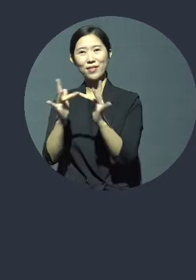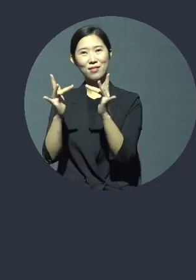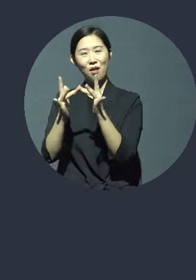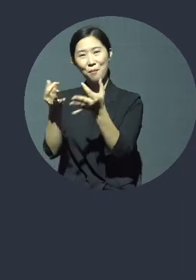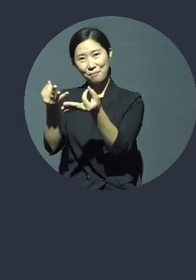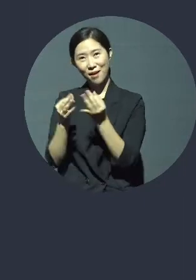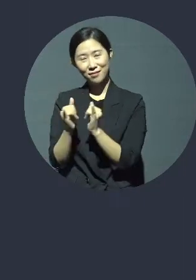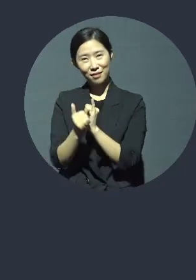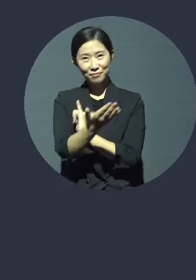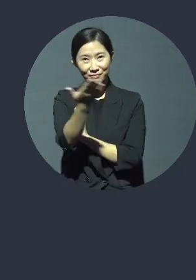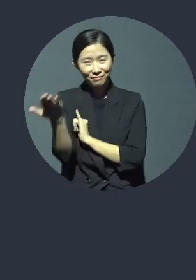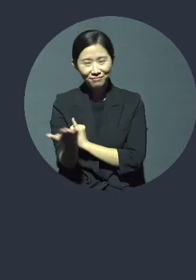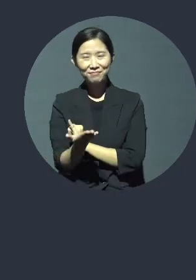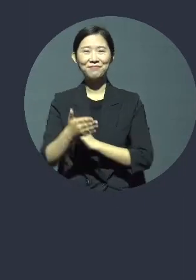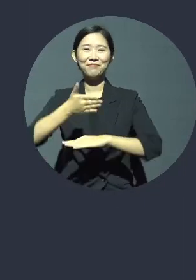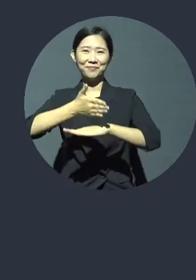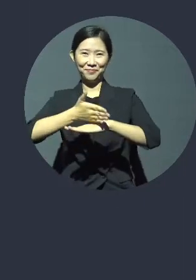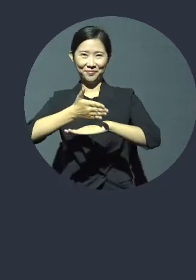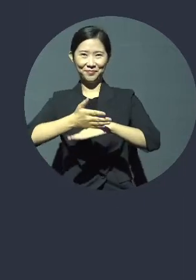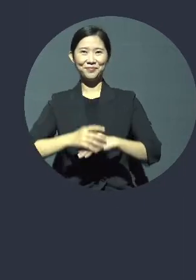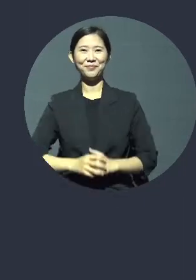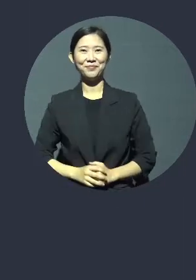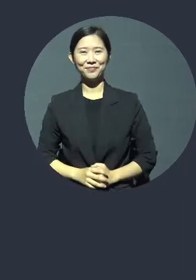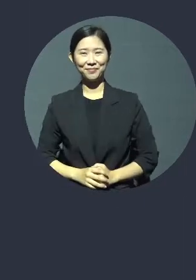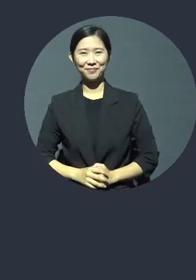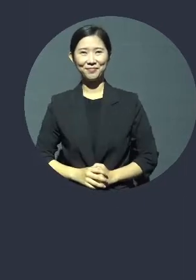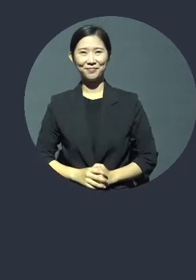감사의 말씀을 드립니다.